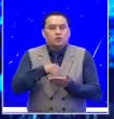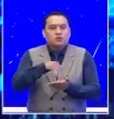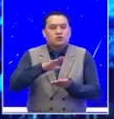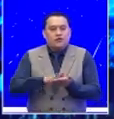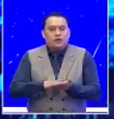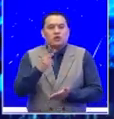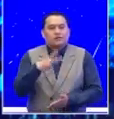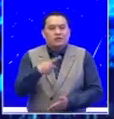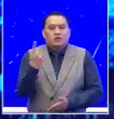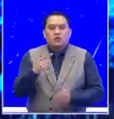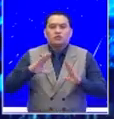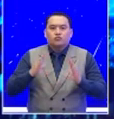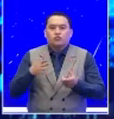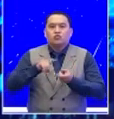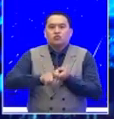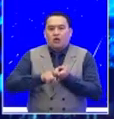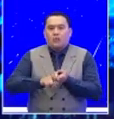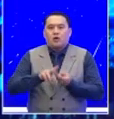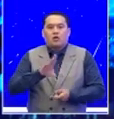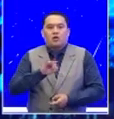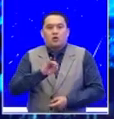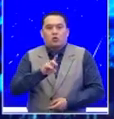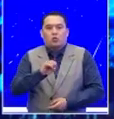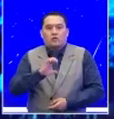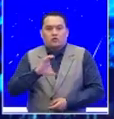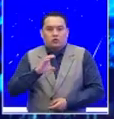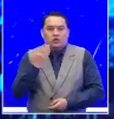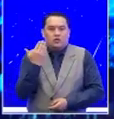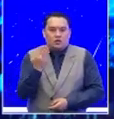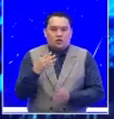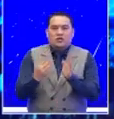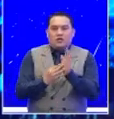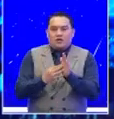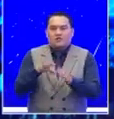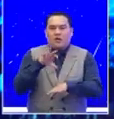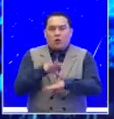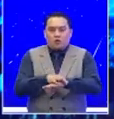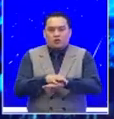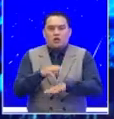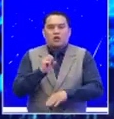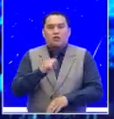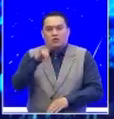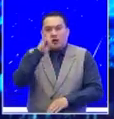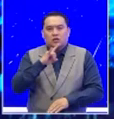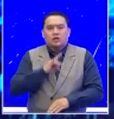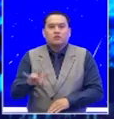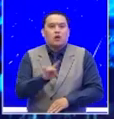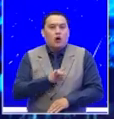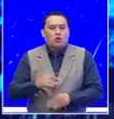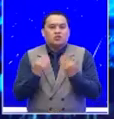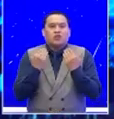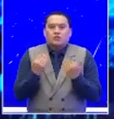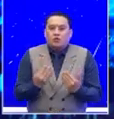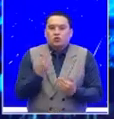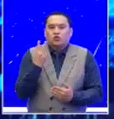уже 21 случай заболевания коронавирусной инфекцией. 9 из них выявили в минувшие сутки в Имбекше-Казахском районе.